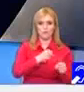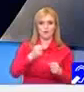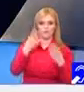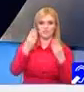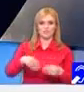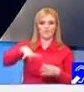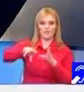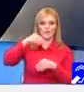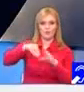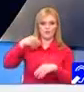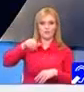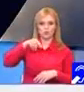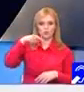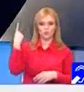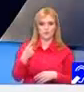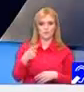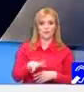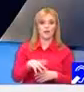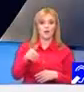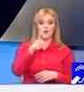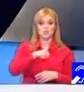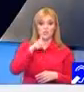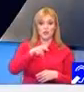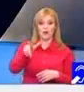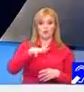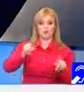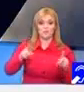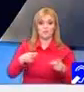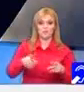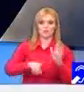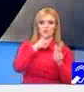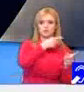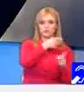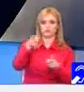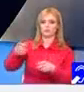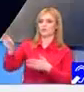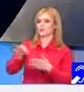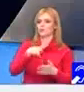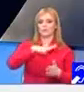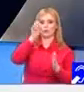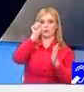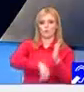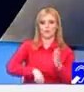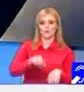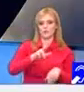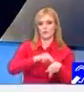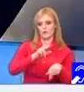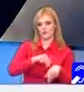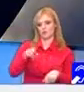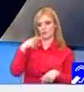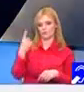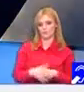alegerilor prezidențiale din Rusia. Pe când ofițerii încercau să-l rețină, bărbatul a deschis focul, dar a fost împușcat de reprezentanții forțelor